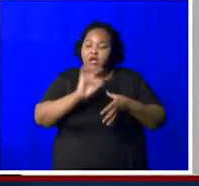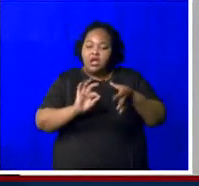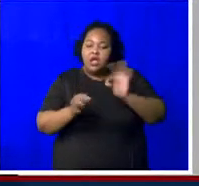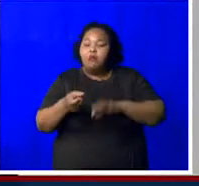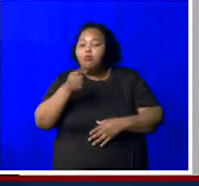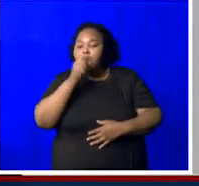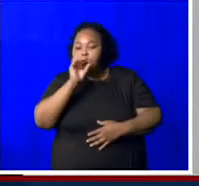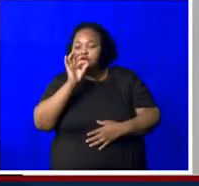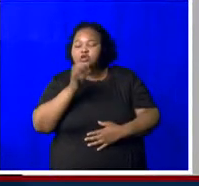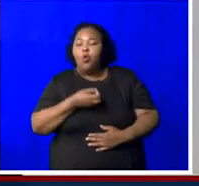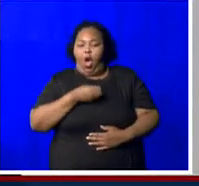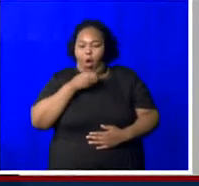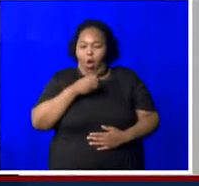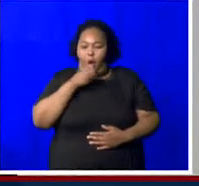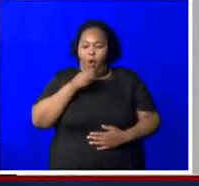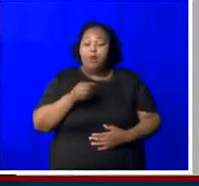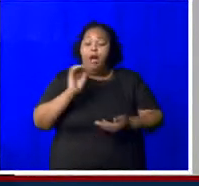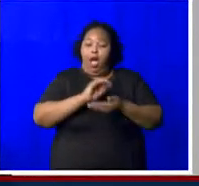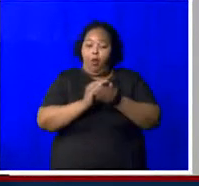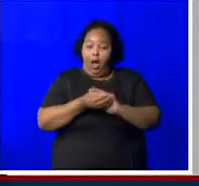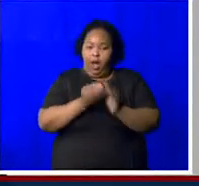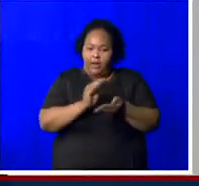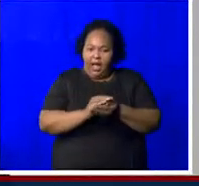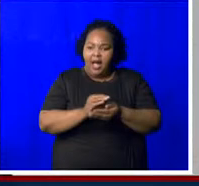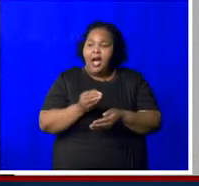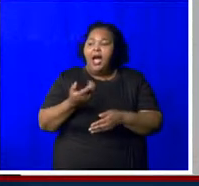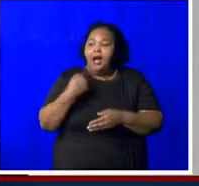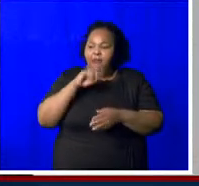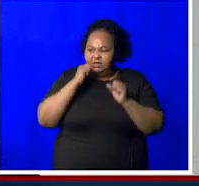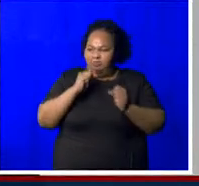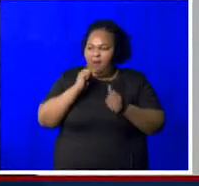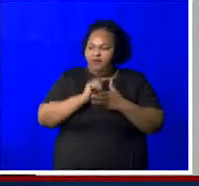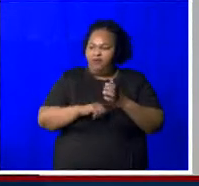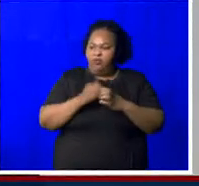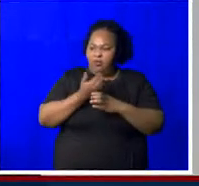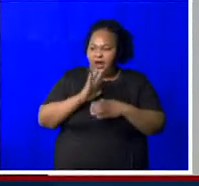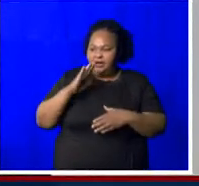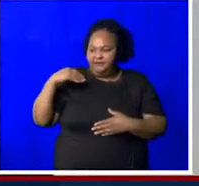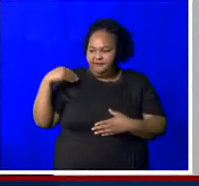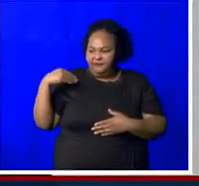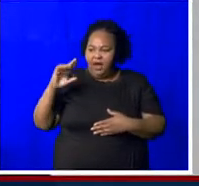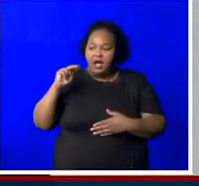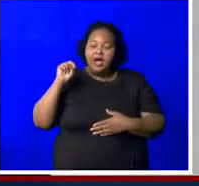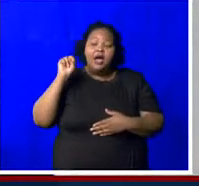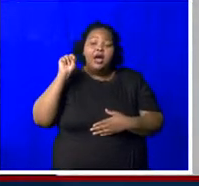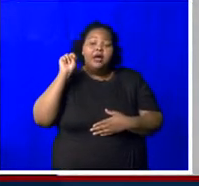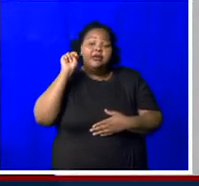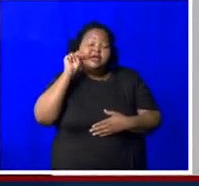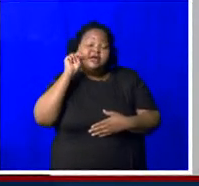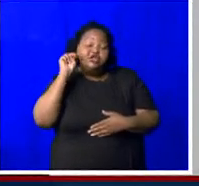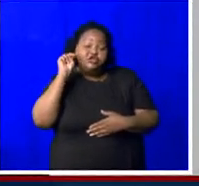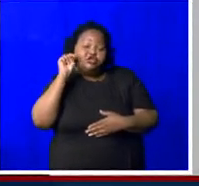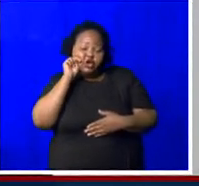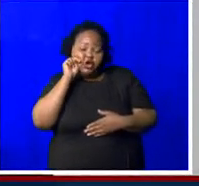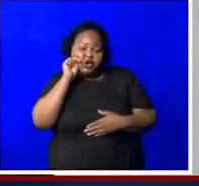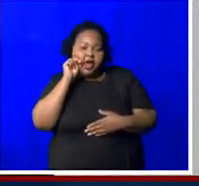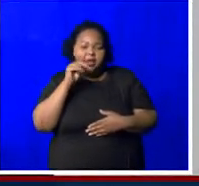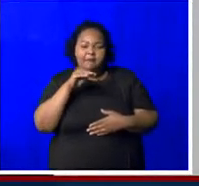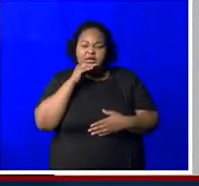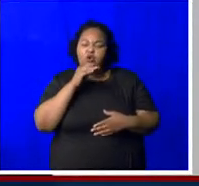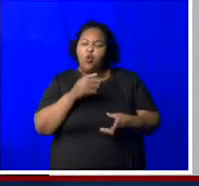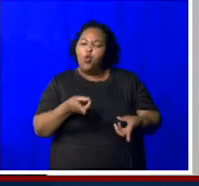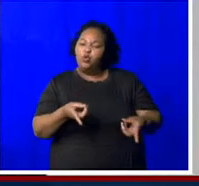lotholakele leNigeria kokusina bathi bayoqaninga bayokhanza ukuthi unebuthi lokutside lobungabanga